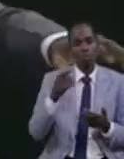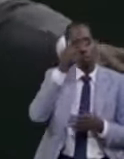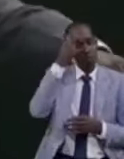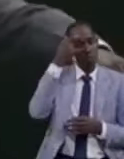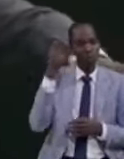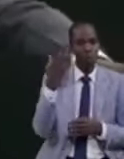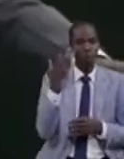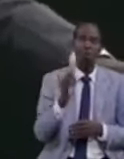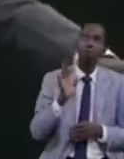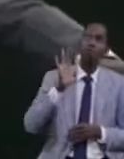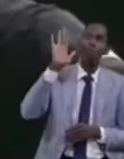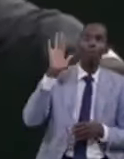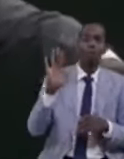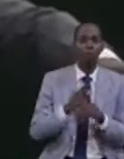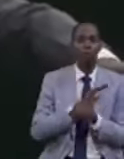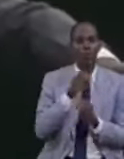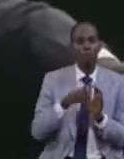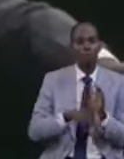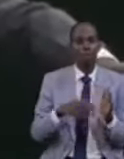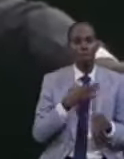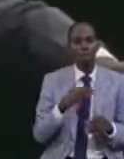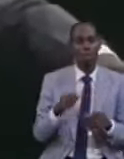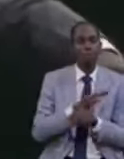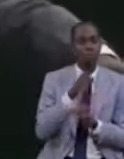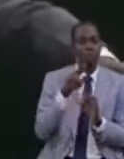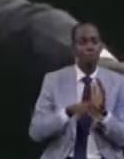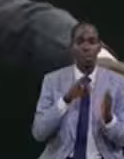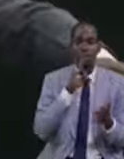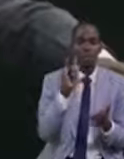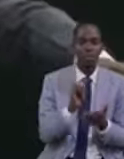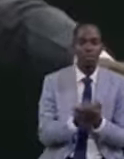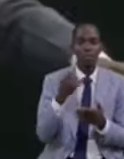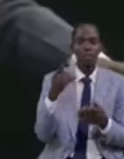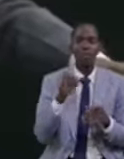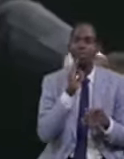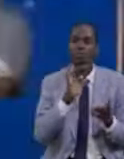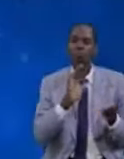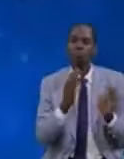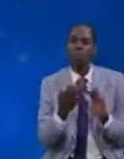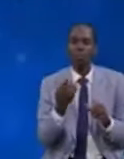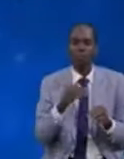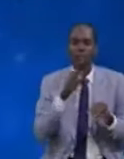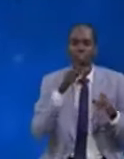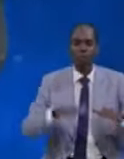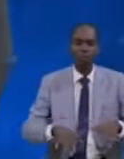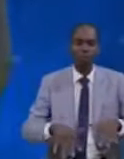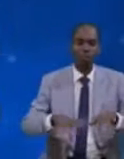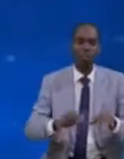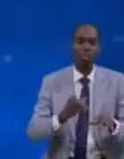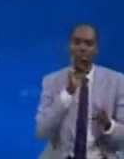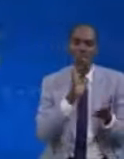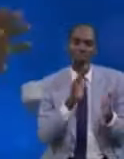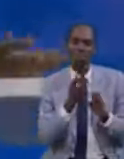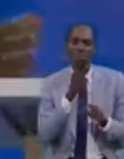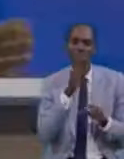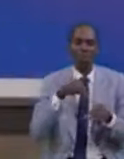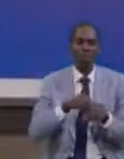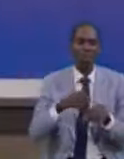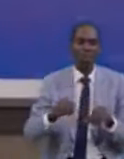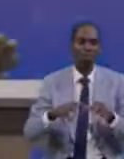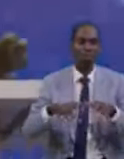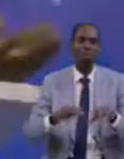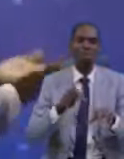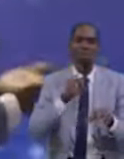plénitude et la plénitude c'est que c'est comme l' l'océan dans la mer elle est si